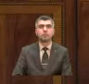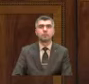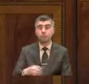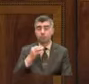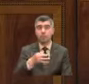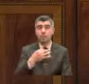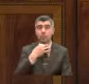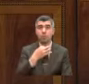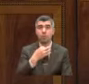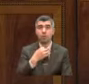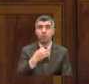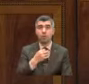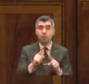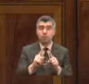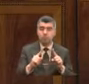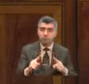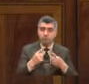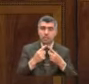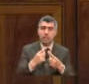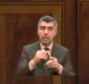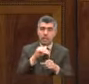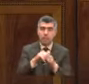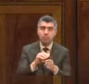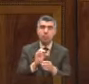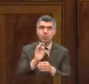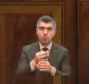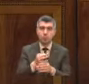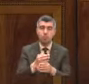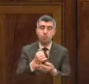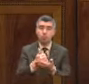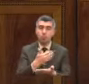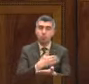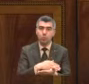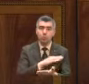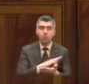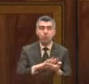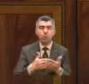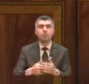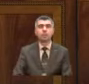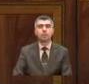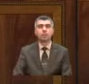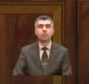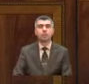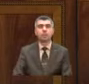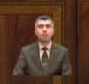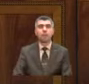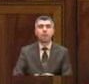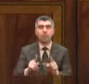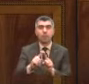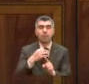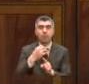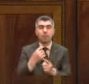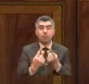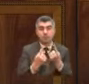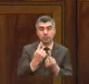مزيان ندير المعارضه، ولكن لابد الواحد يستحضر المسؤوليه ديال كل مؤسسه، لان البعض قال ما ماشي